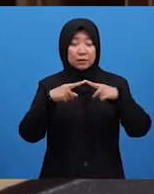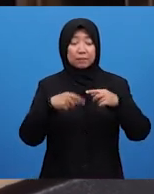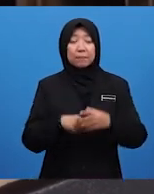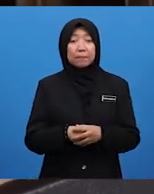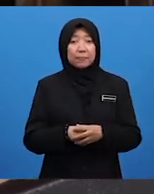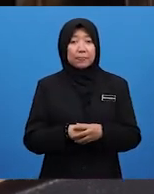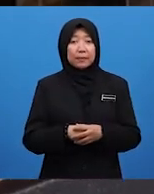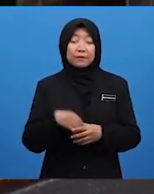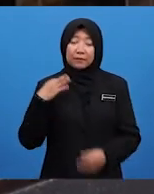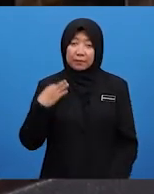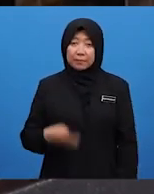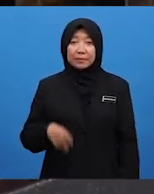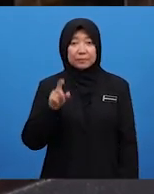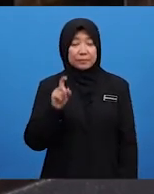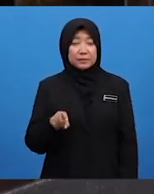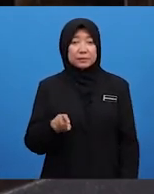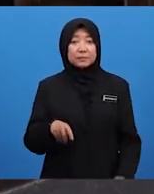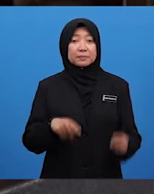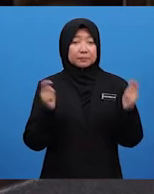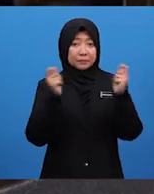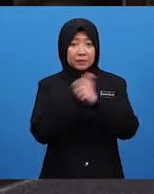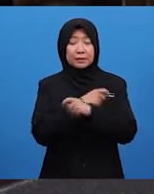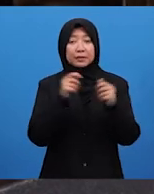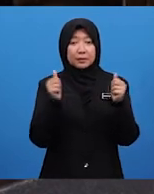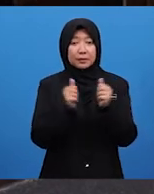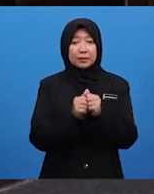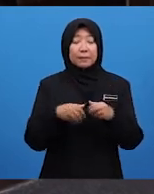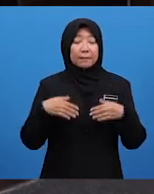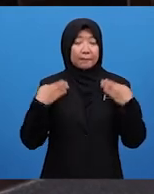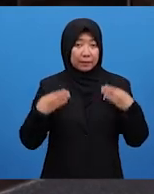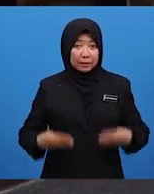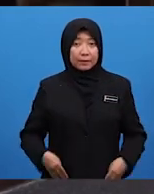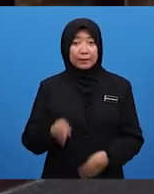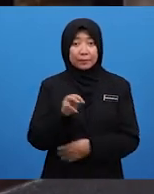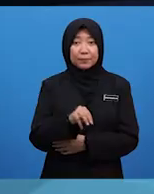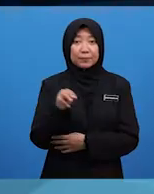fabrik mestilah bertentangan dengan badan murid-murid.